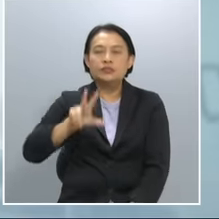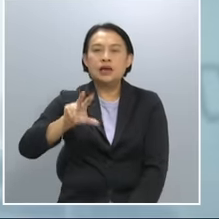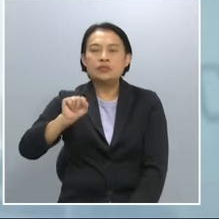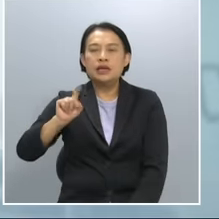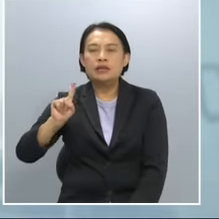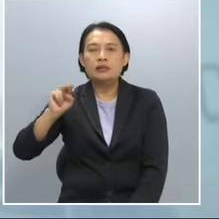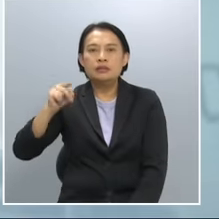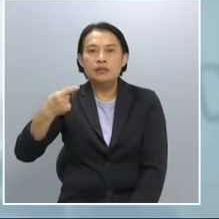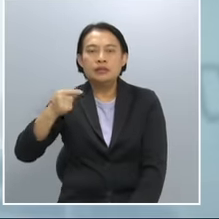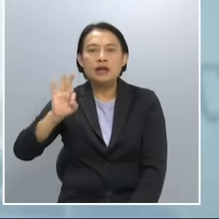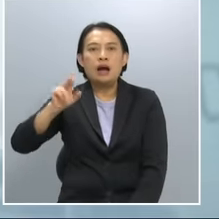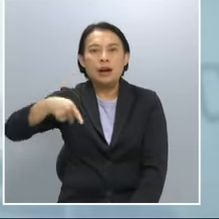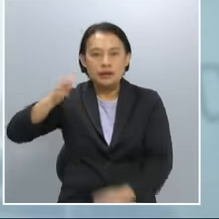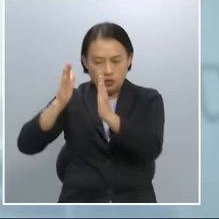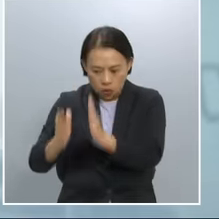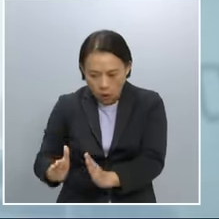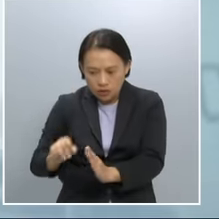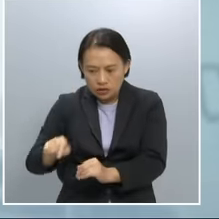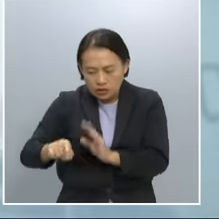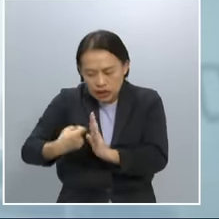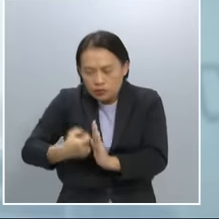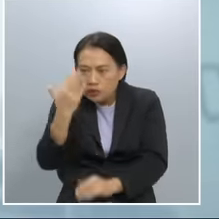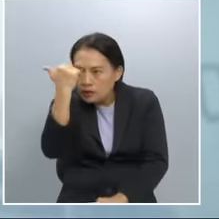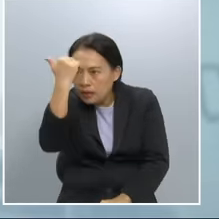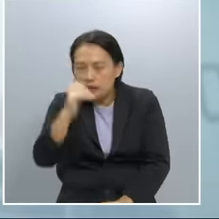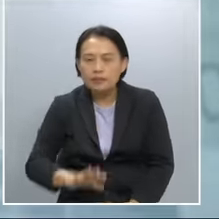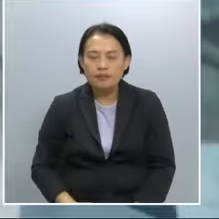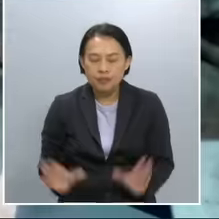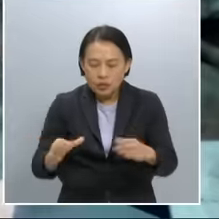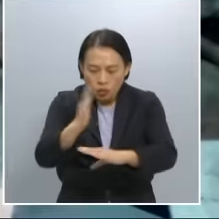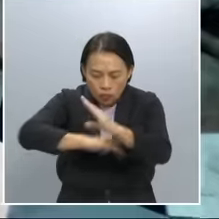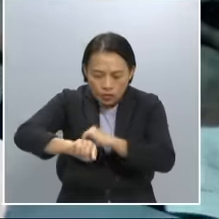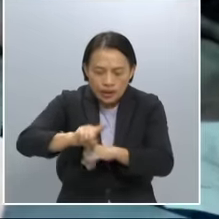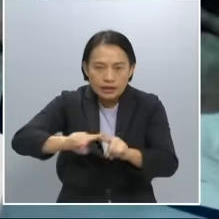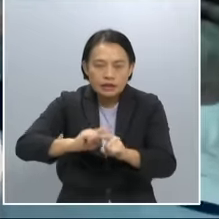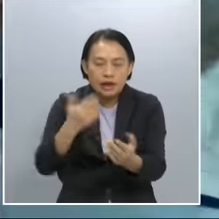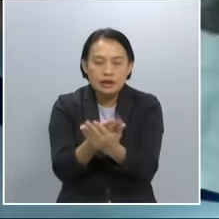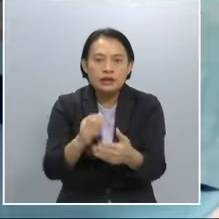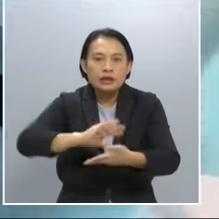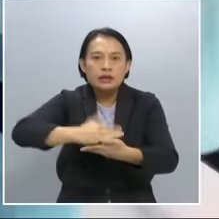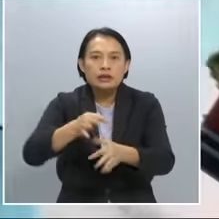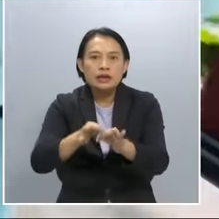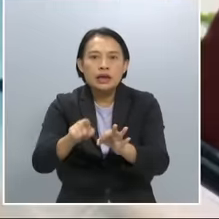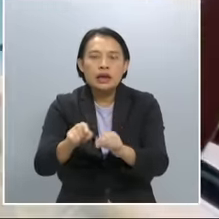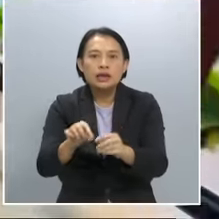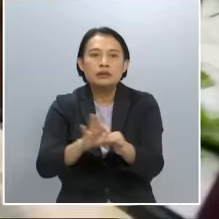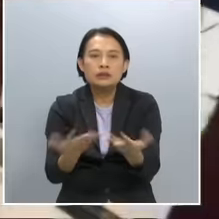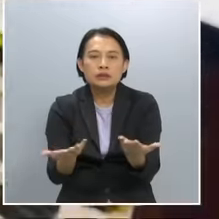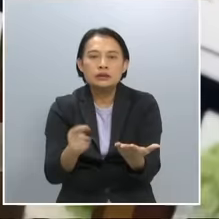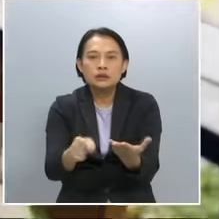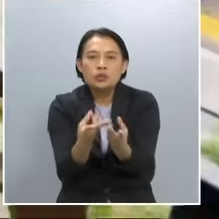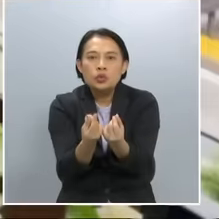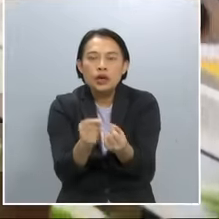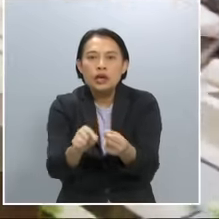319,000 รายสาเหตุถ้าเป็นกลุ่มคนพิการก็คือบัญชีเงินฝากถูกปิดหรือเลขบัญชี